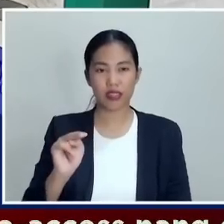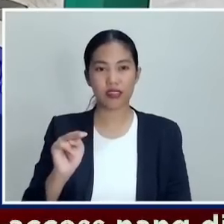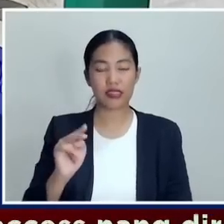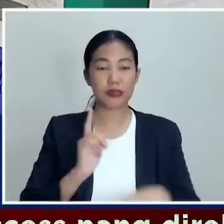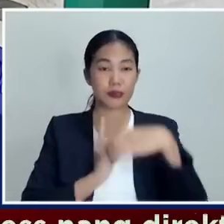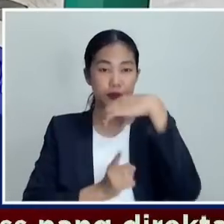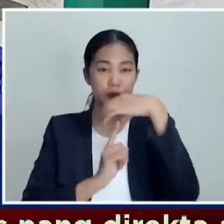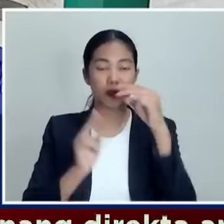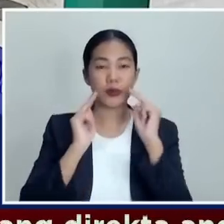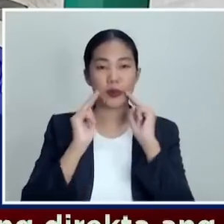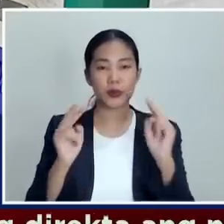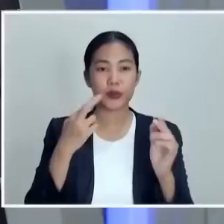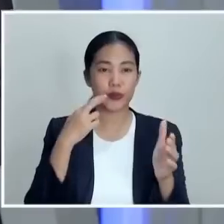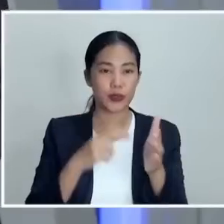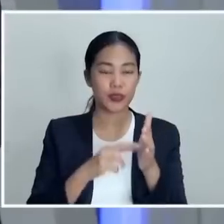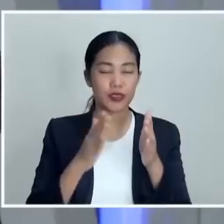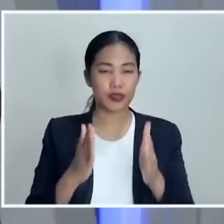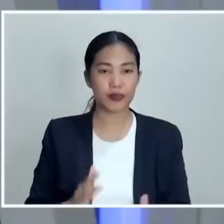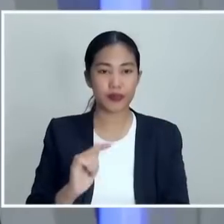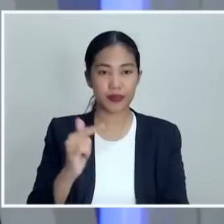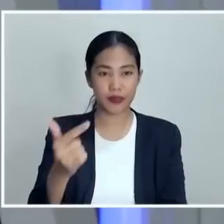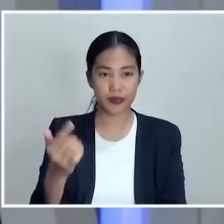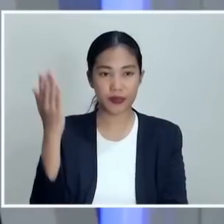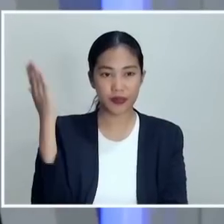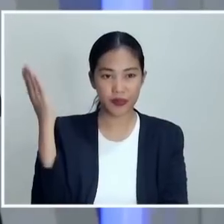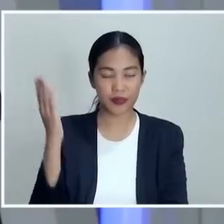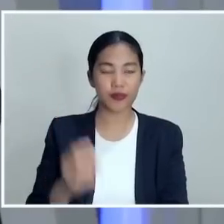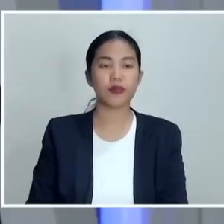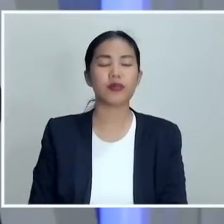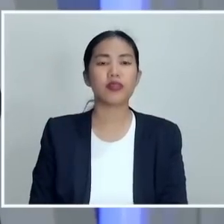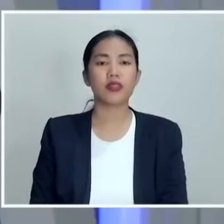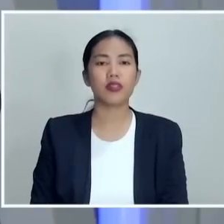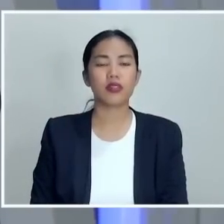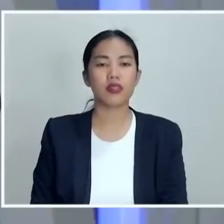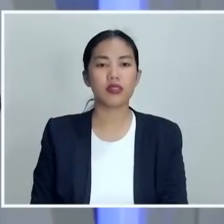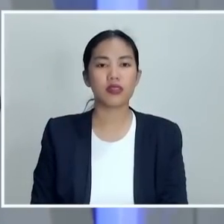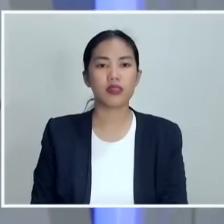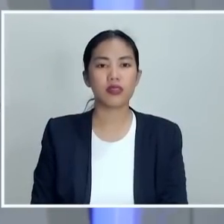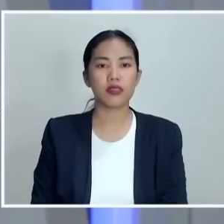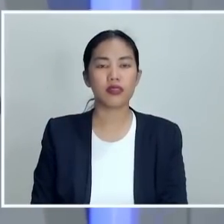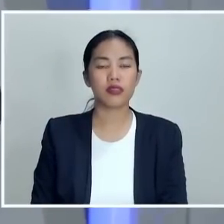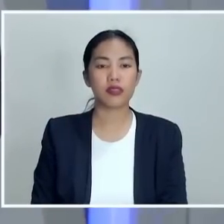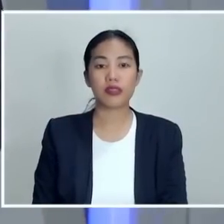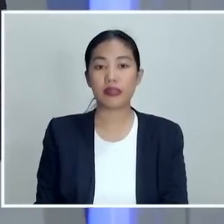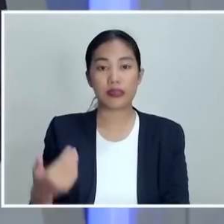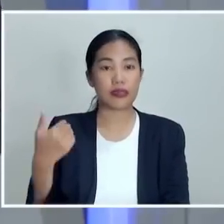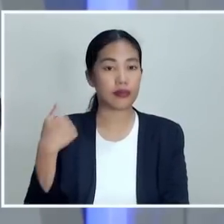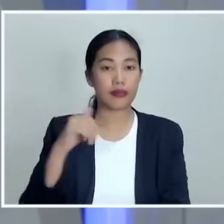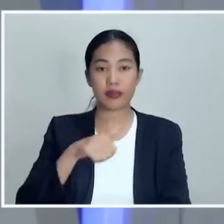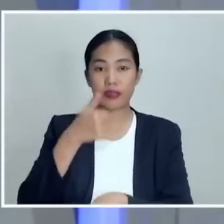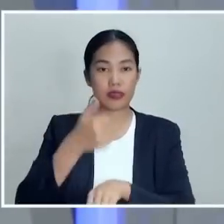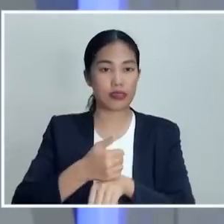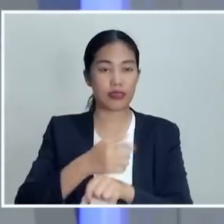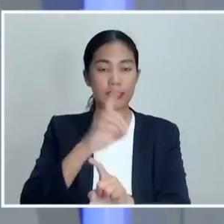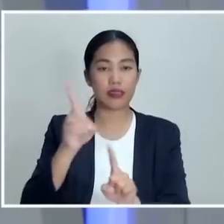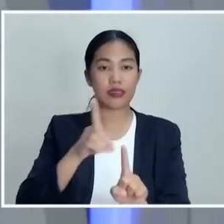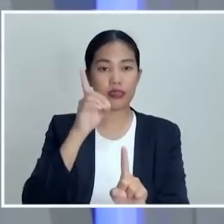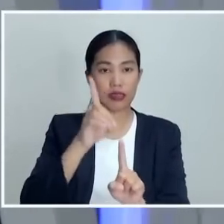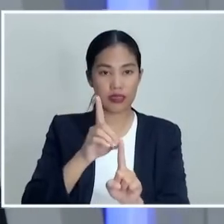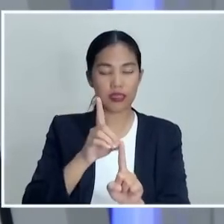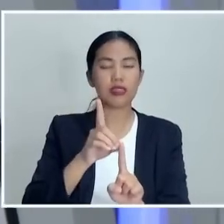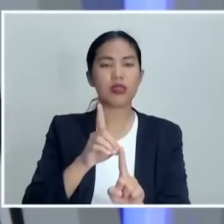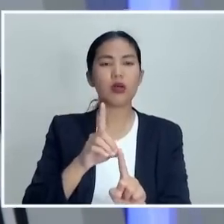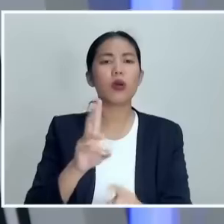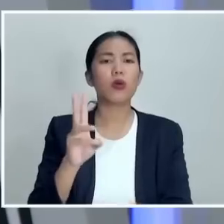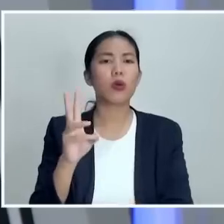ABS-CBN News. Hindi pa makapagbigay ng takdang petsa ang LTFRB kung kailan ipatutupad ang